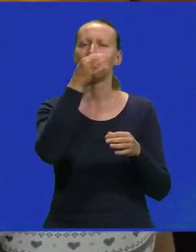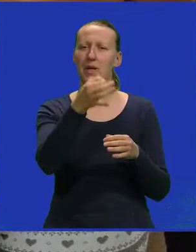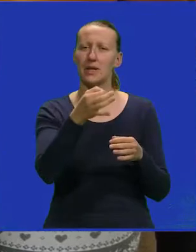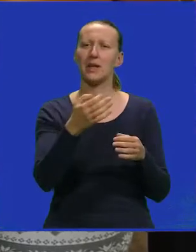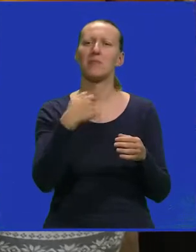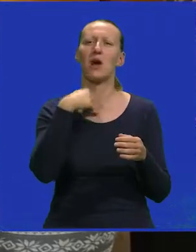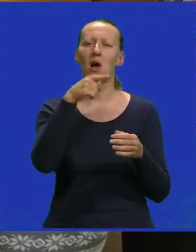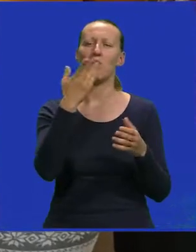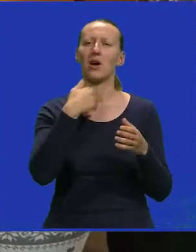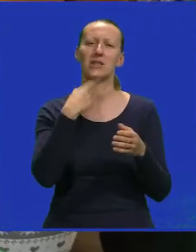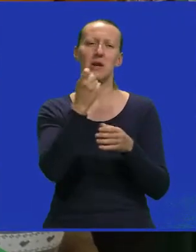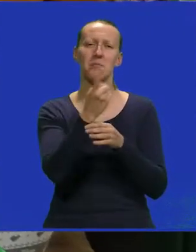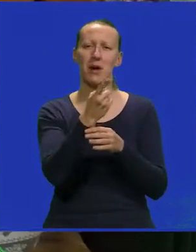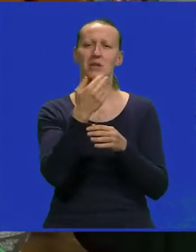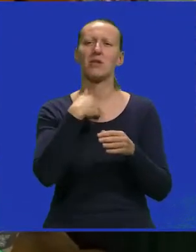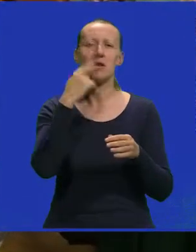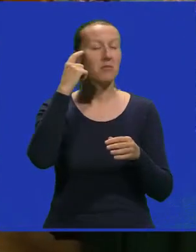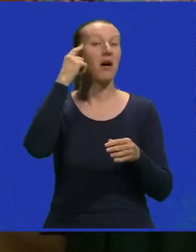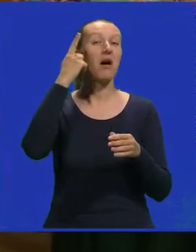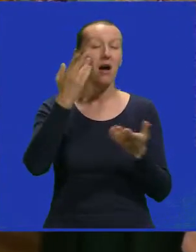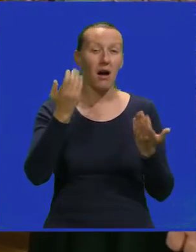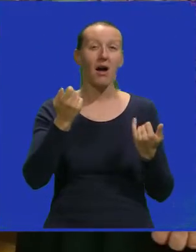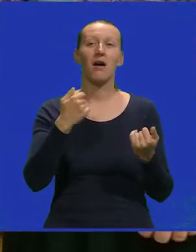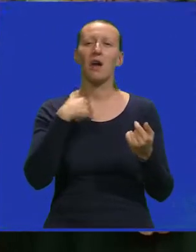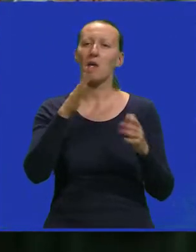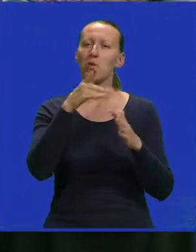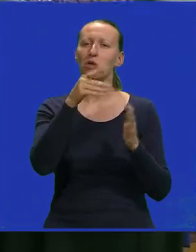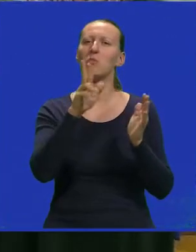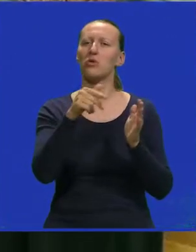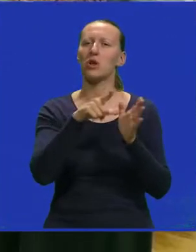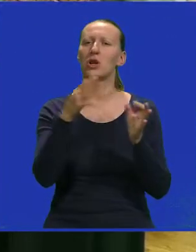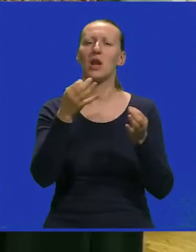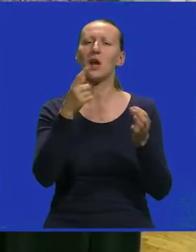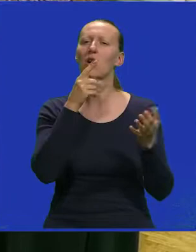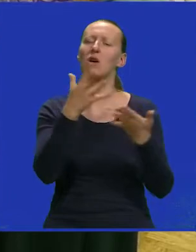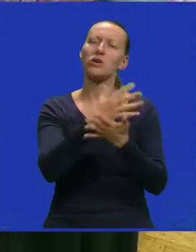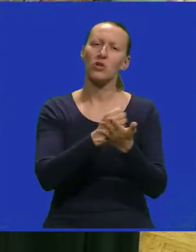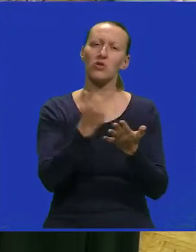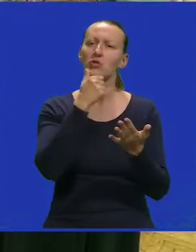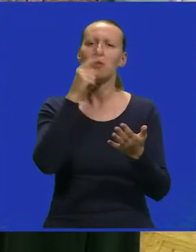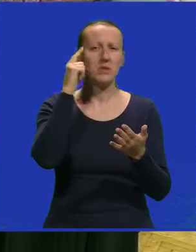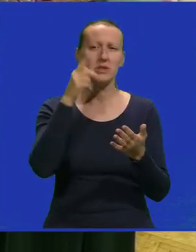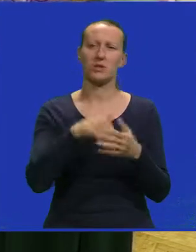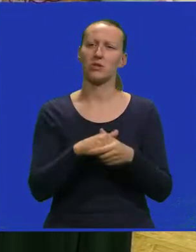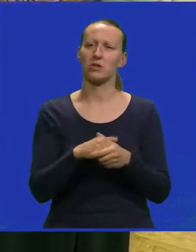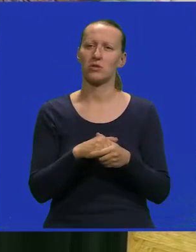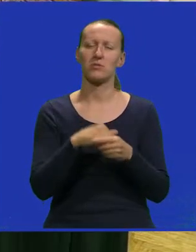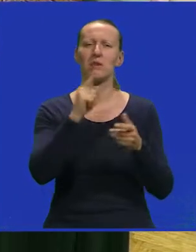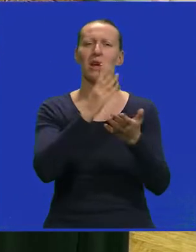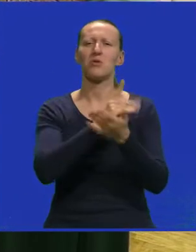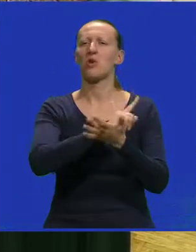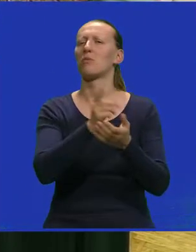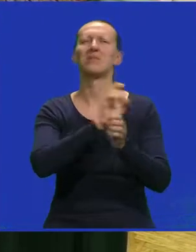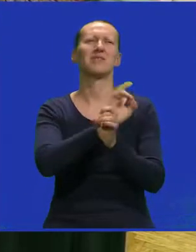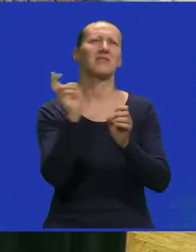pitan. Ja ovo kad sam hitila, ja onda mi je palo na pamet da for što bi se moglo nekako iskoristiti. Ča misliš? Ne baš zajno